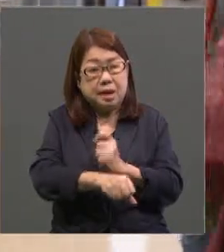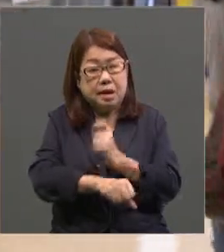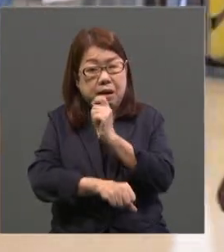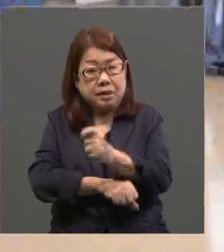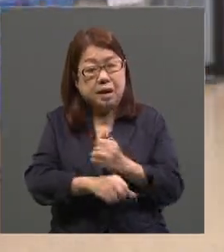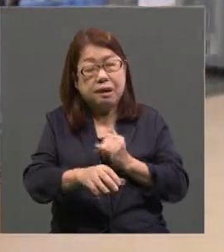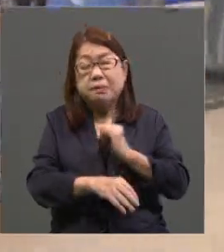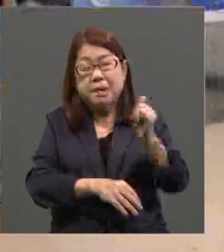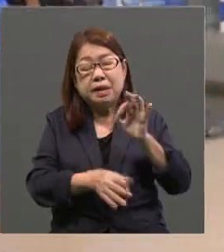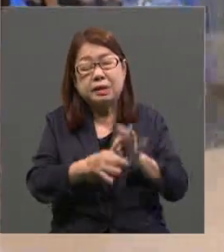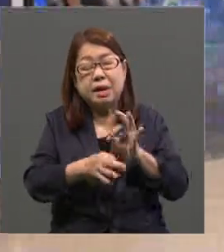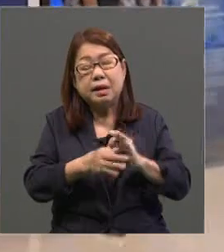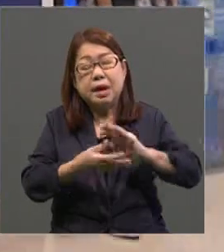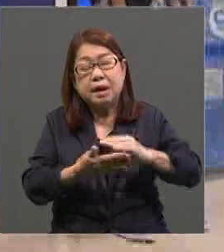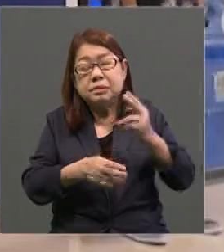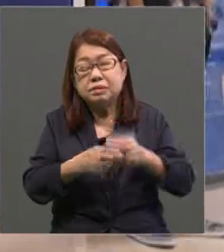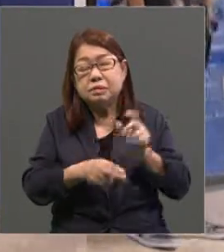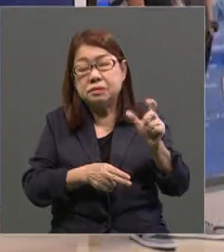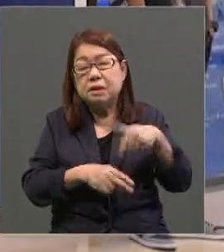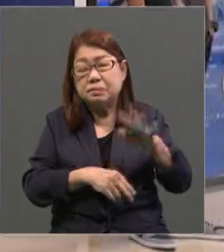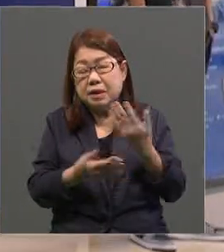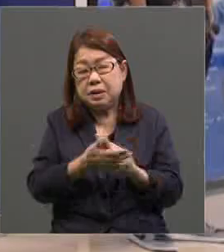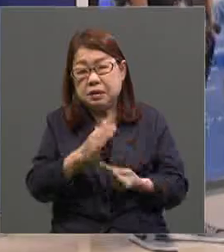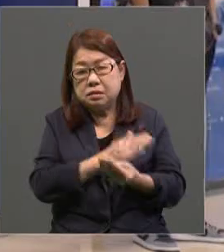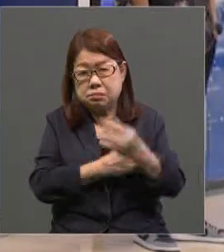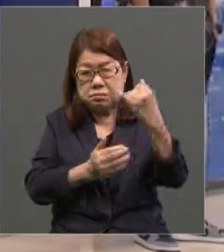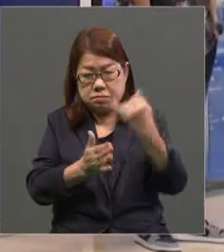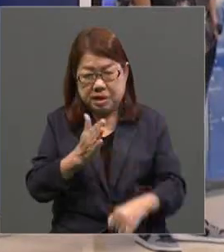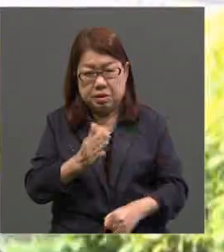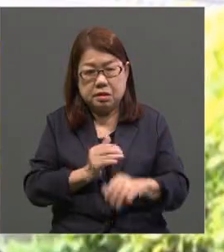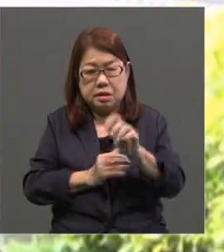กประการนะคะแล้วก็จะลงโทษทางอาญาอย่างเต็มที่ด้วยค่ะ